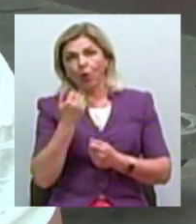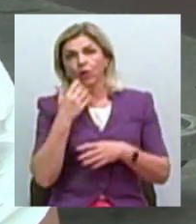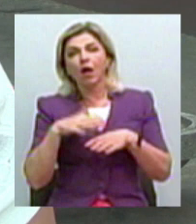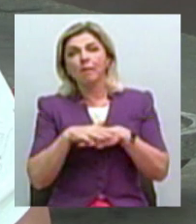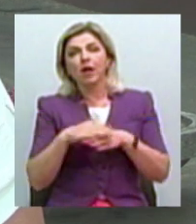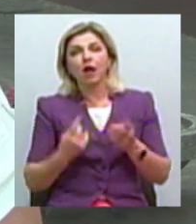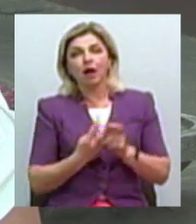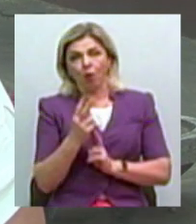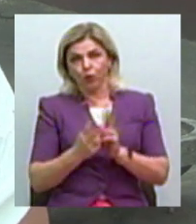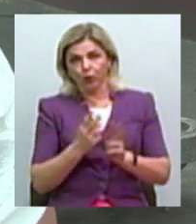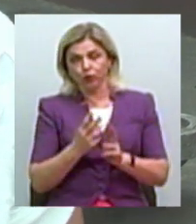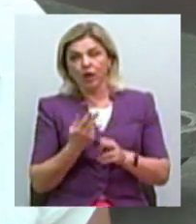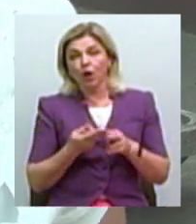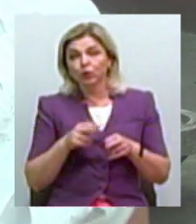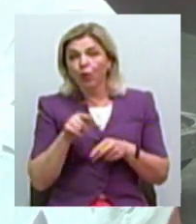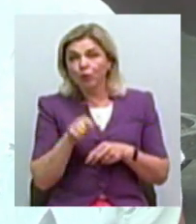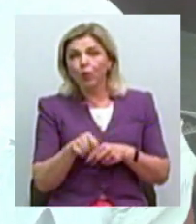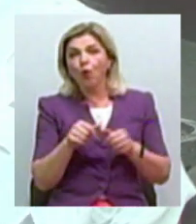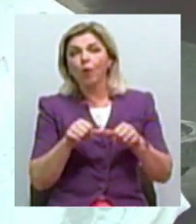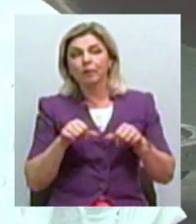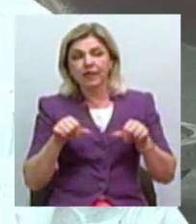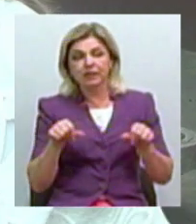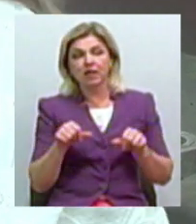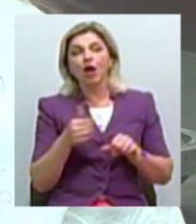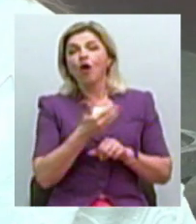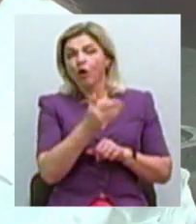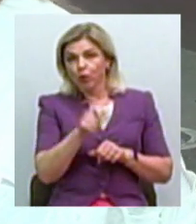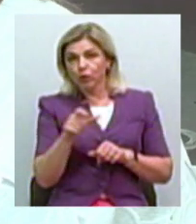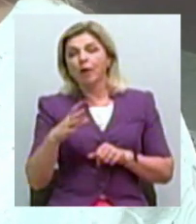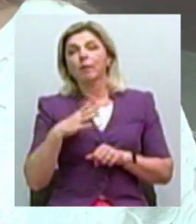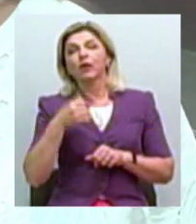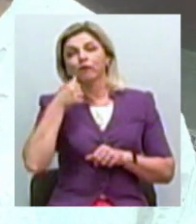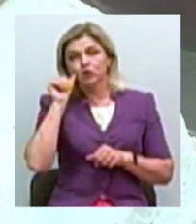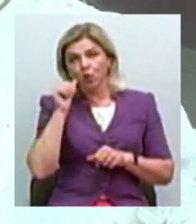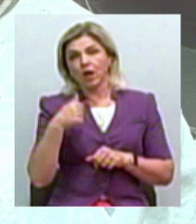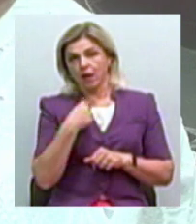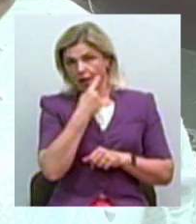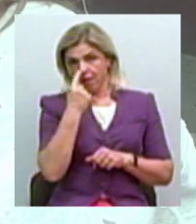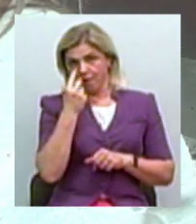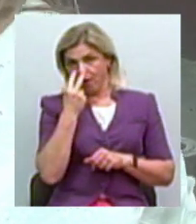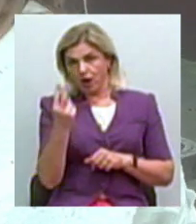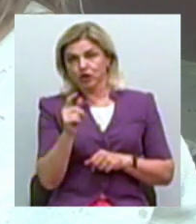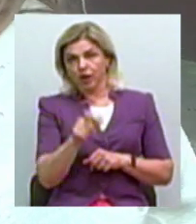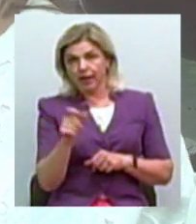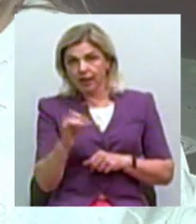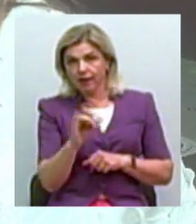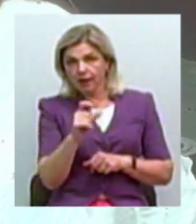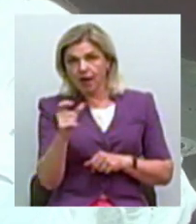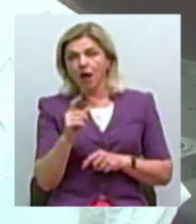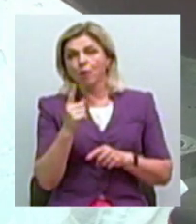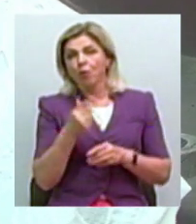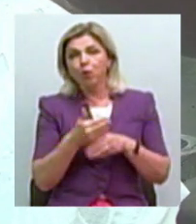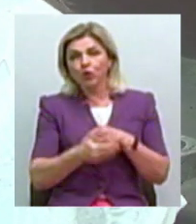їх. Тому комісія, я так розумію, вони були вчора, я бачила їх, але вони, тому що дуже пізній